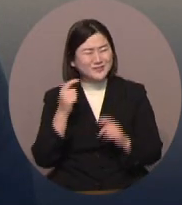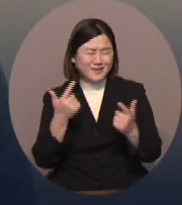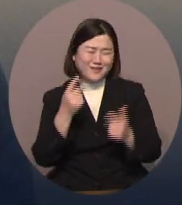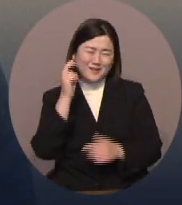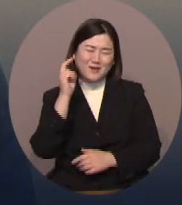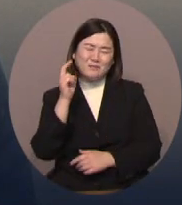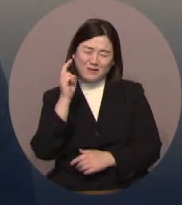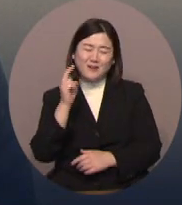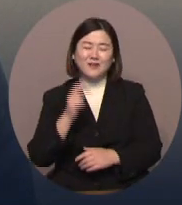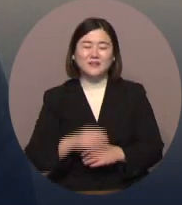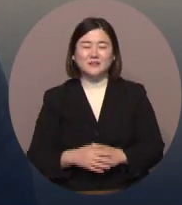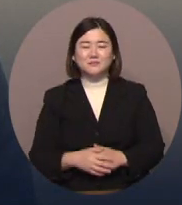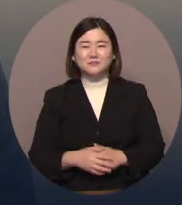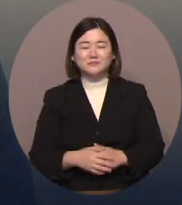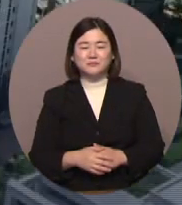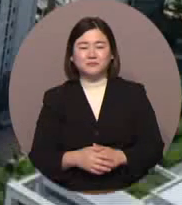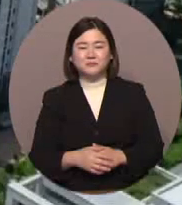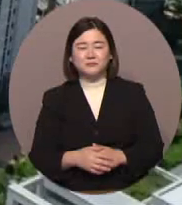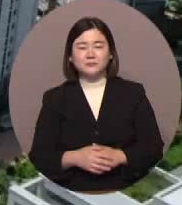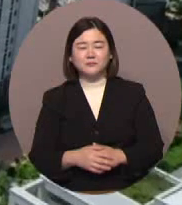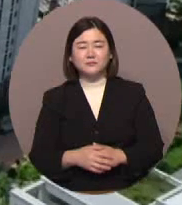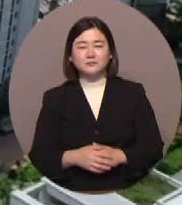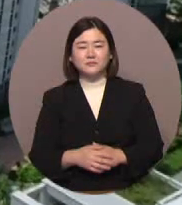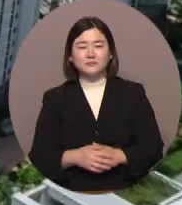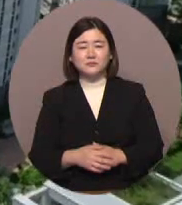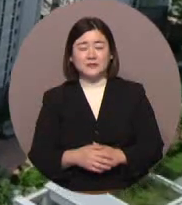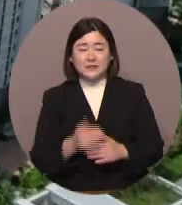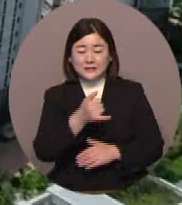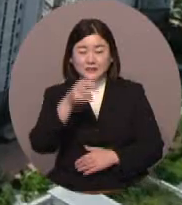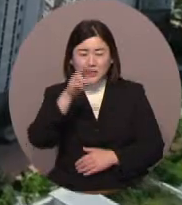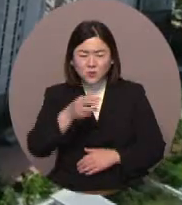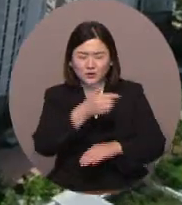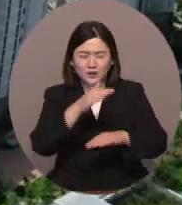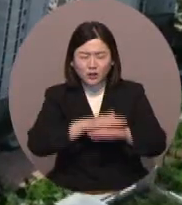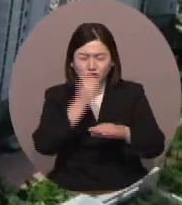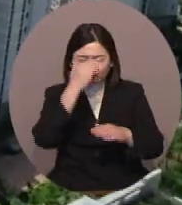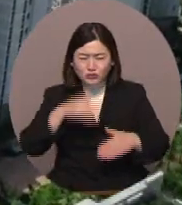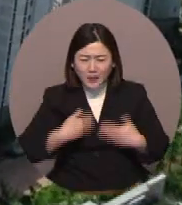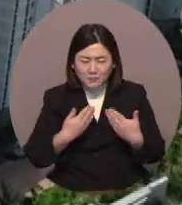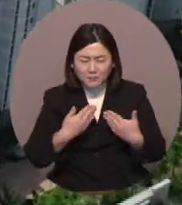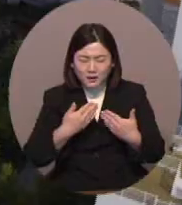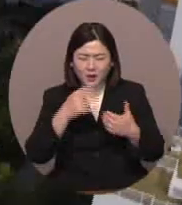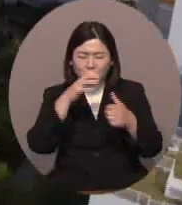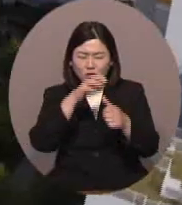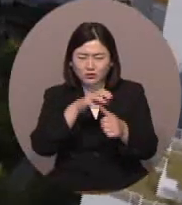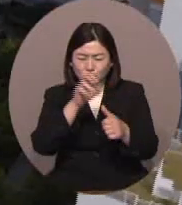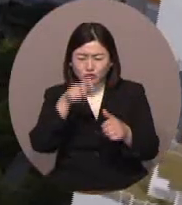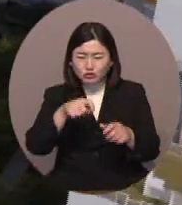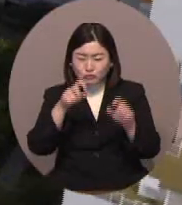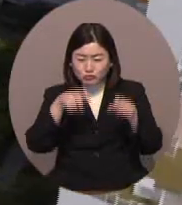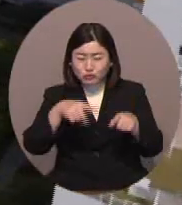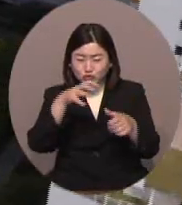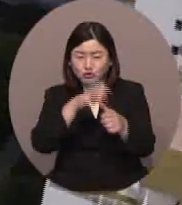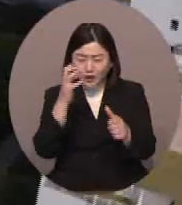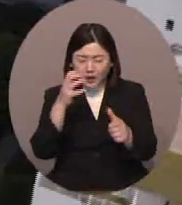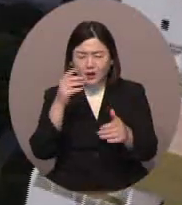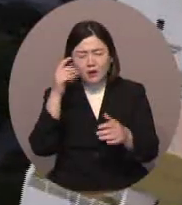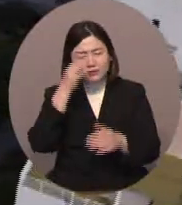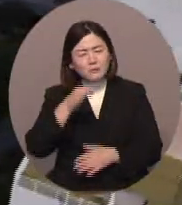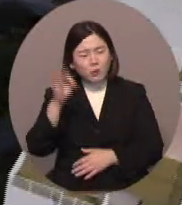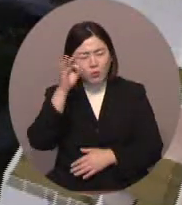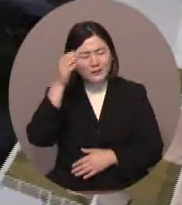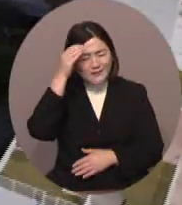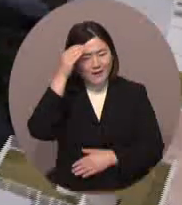어려울 것이다라는 생각을 좀 합니다. 또 세종이 대전, 충남과 같은 무규제 지역이 된 만큼 가격 회복 기대폭이